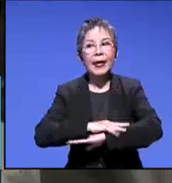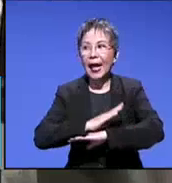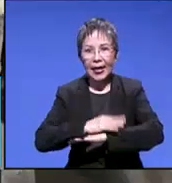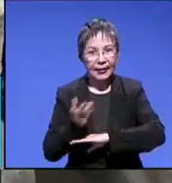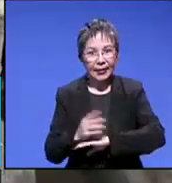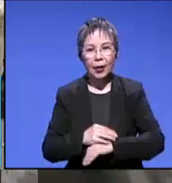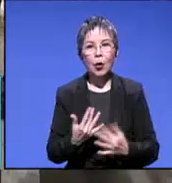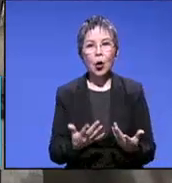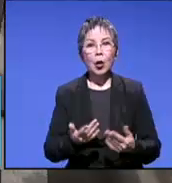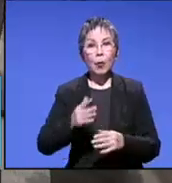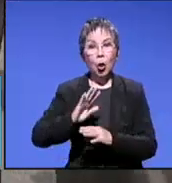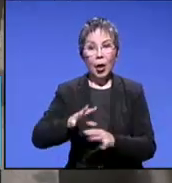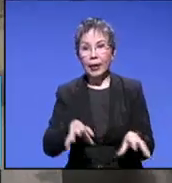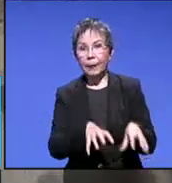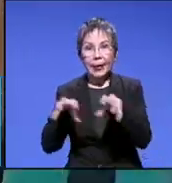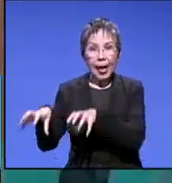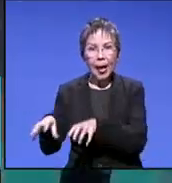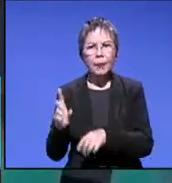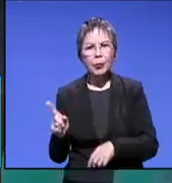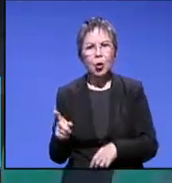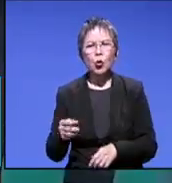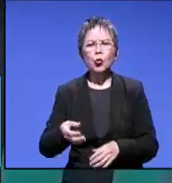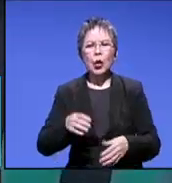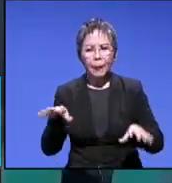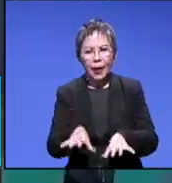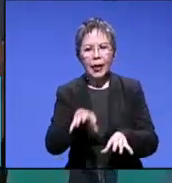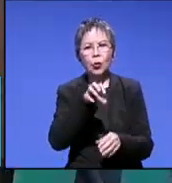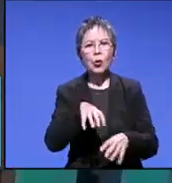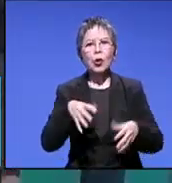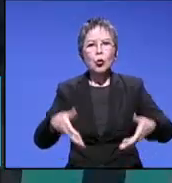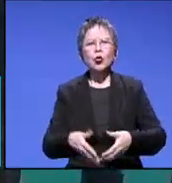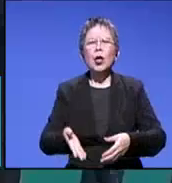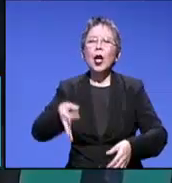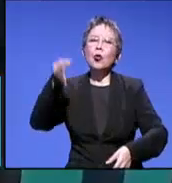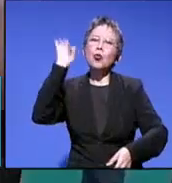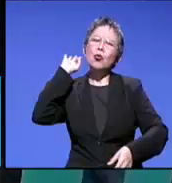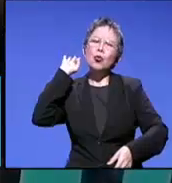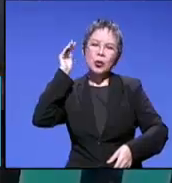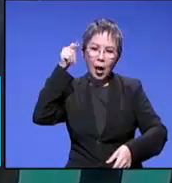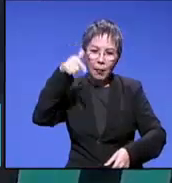Warga menolak lahan makam Cigombong dipindahkan karena sudah digunakan secara turun-temurun.